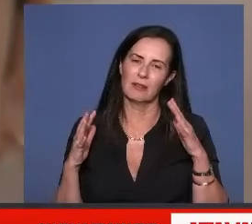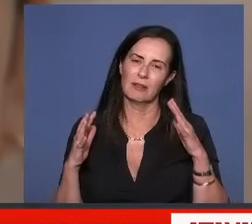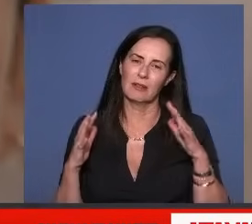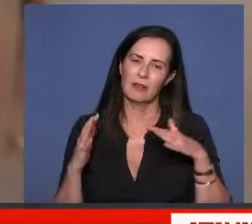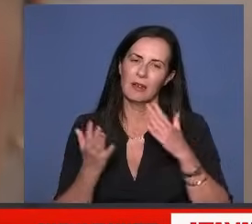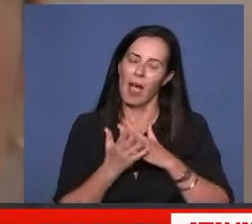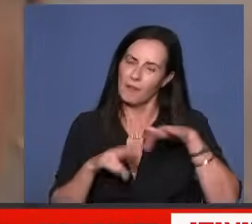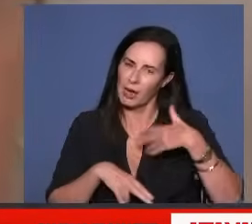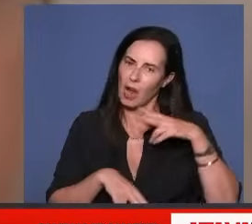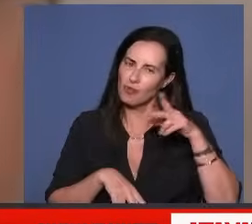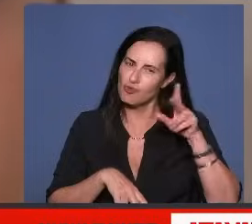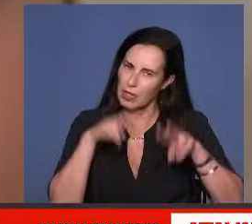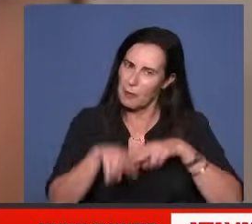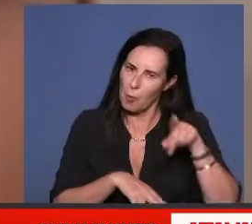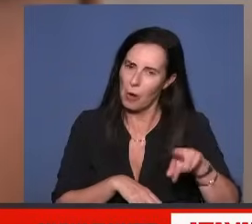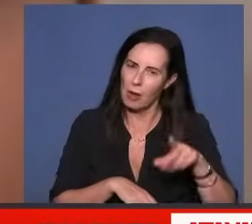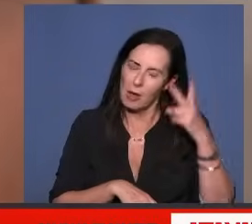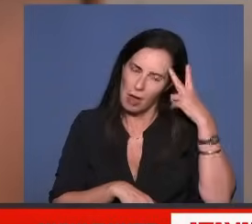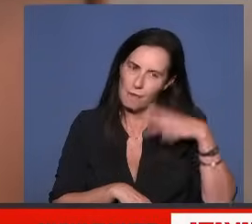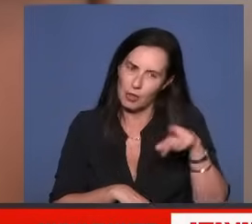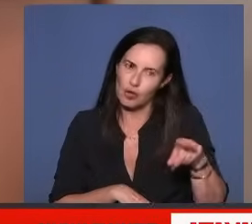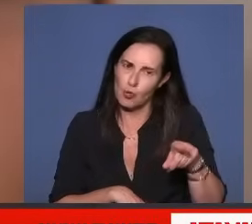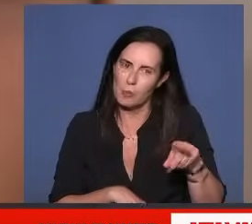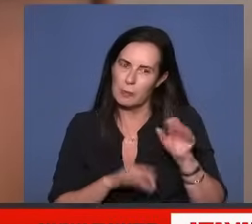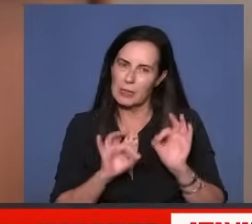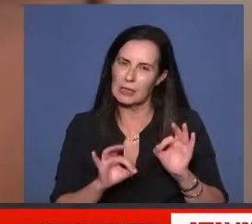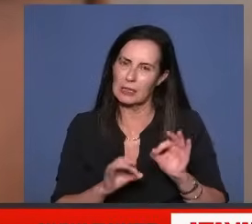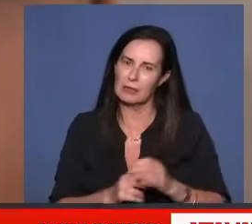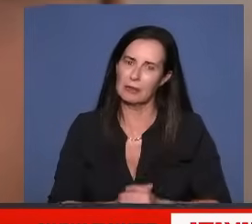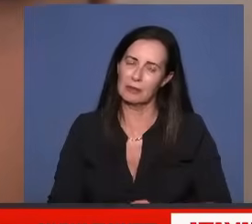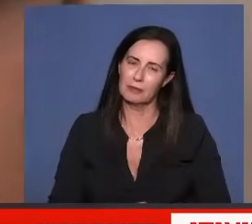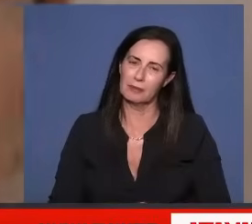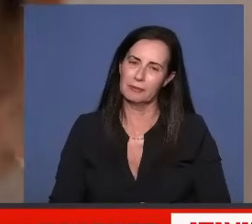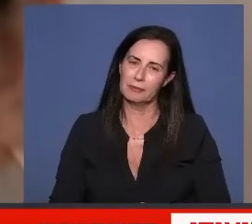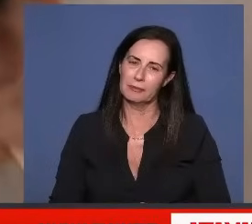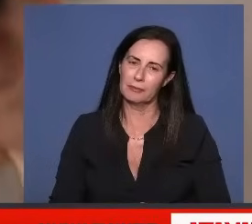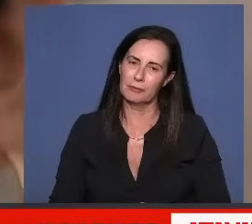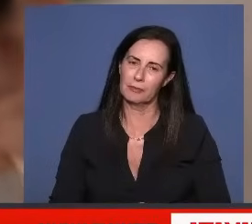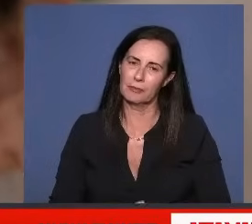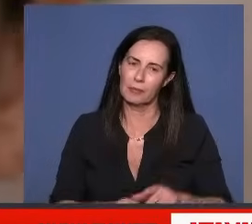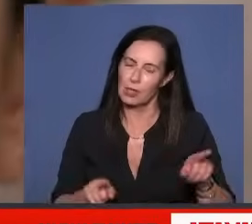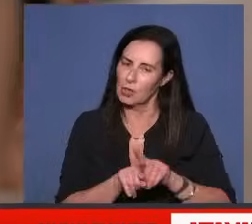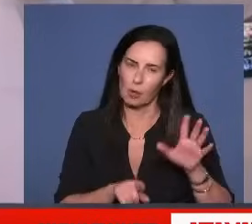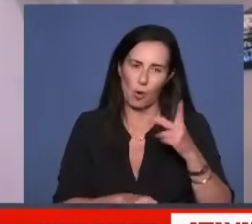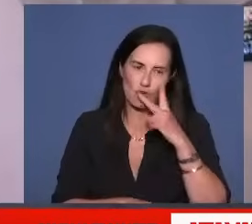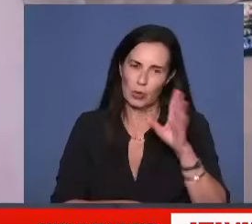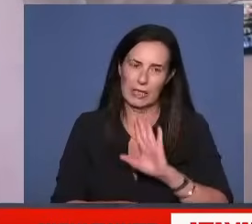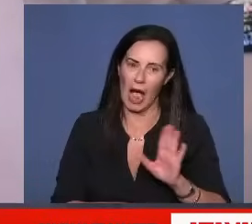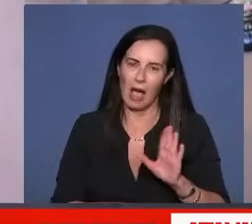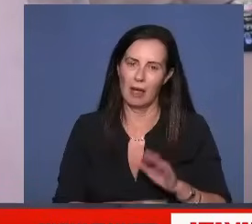אבל אחר כך, כשטיפלו בו, הבנו שהוא בסדר, כי הוא, וזה לא כמו שהוא היה נראה.